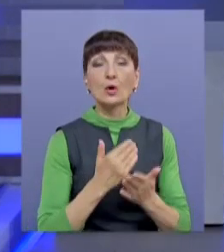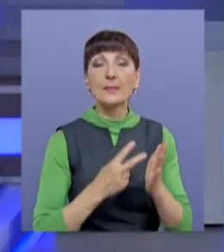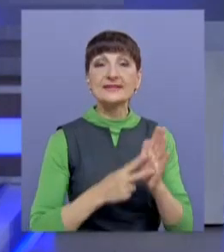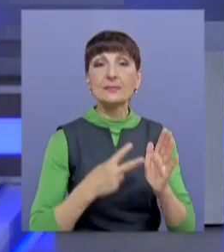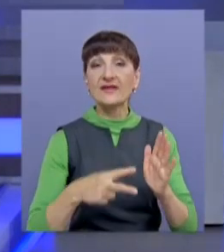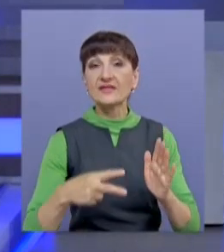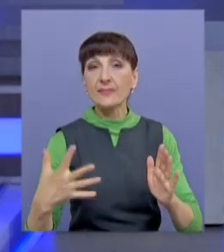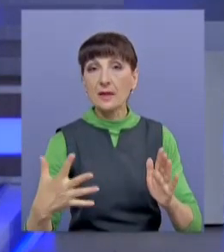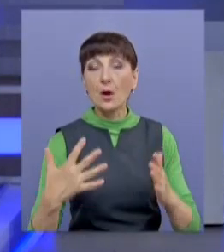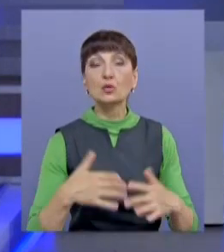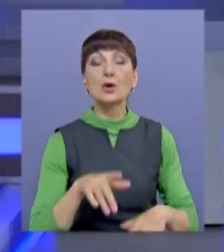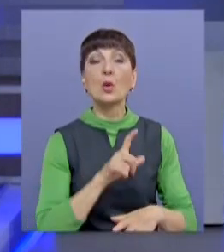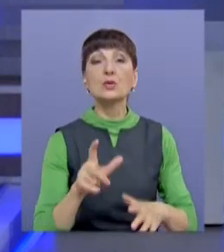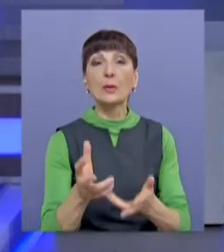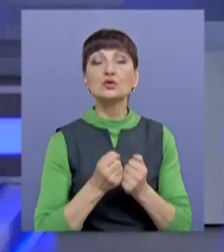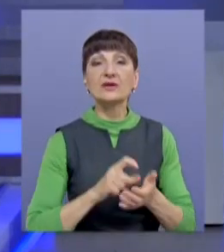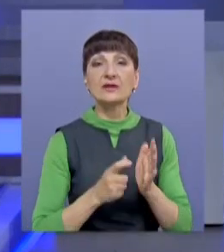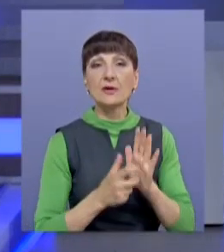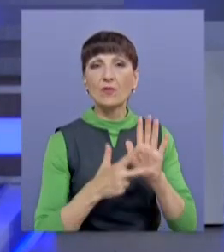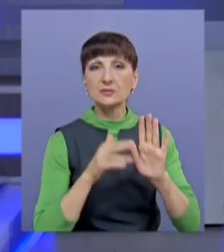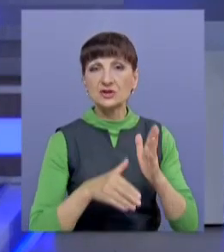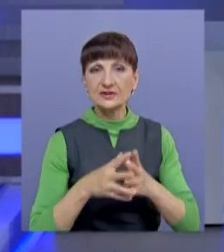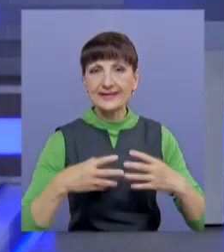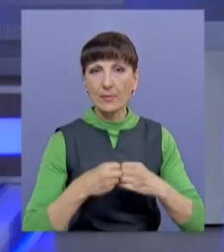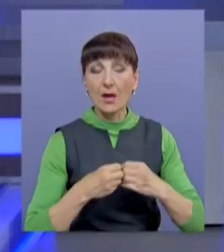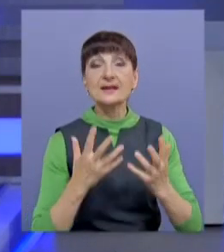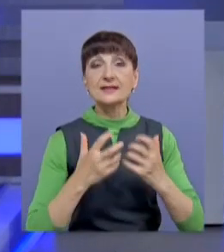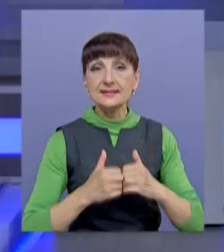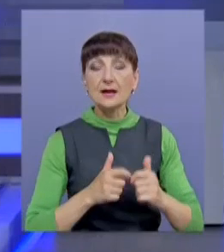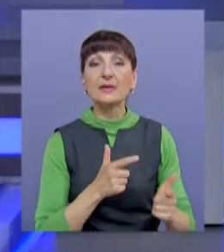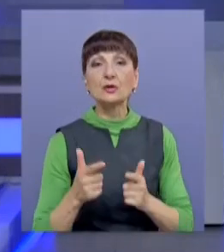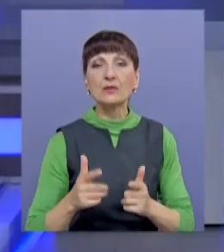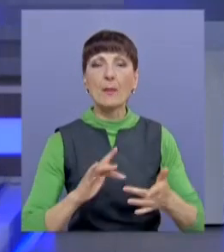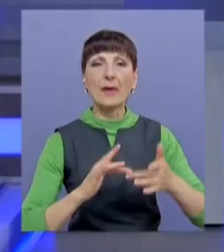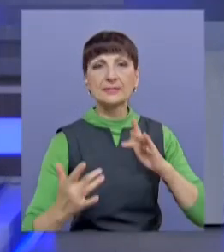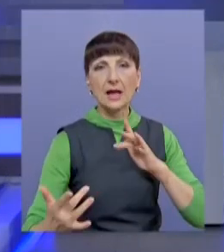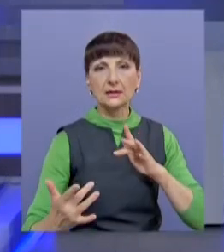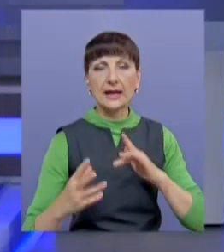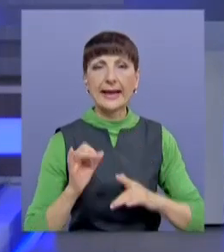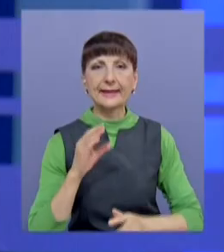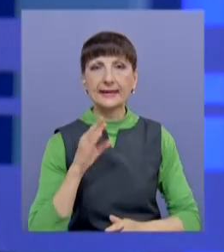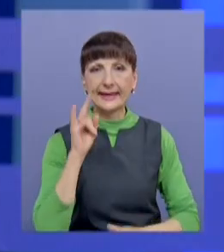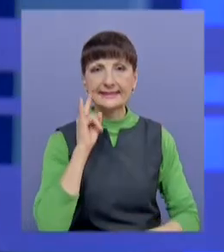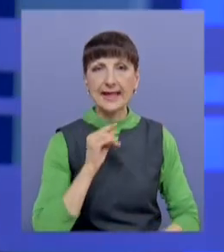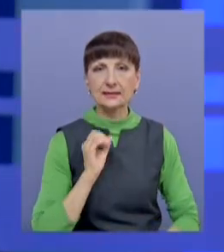7-20-25 новоселами стали 8 тысяч семей. Статистику подготовили коллеги с портала Ranking.kz.